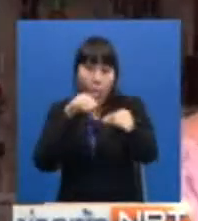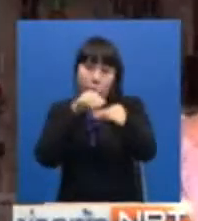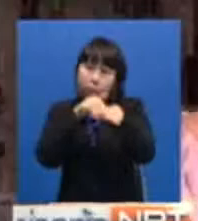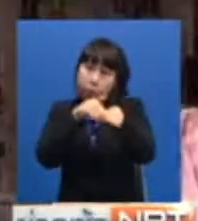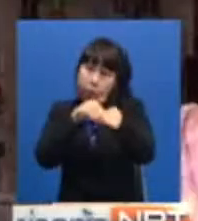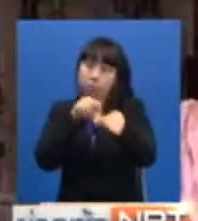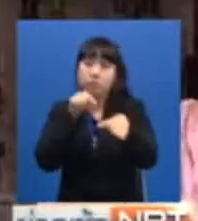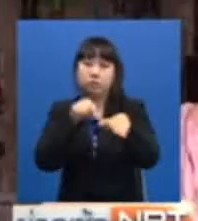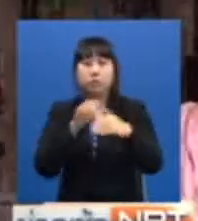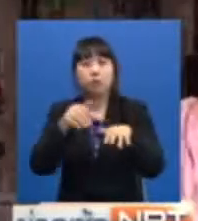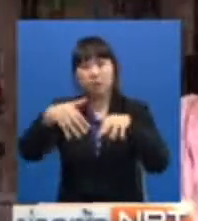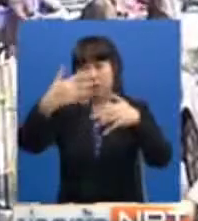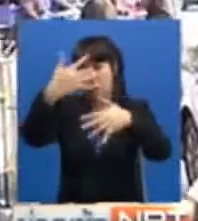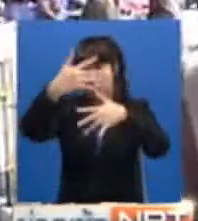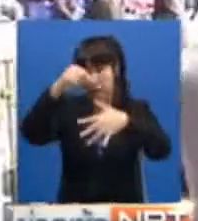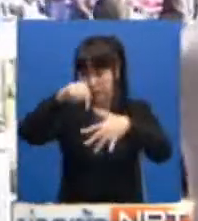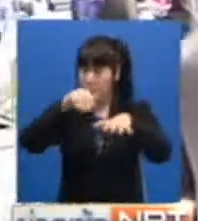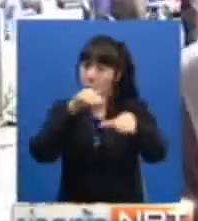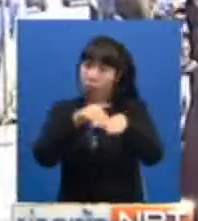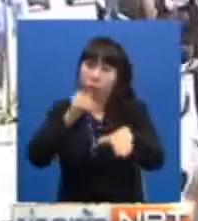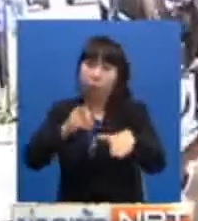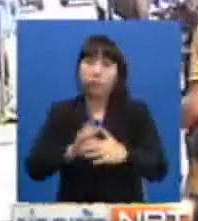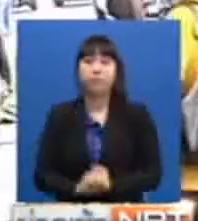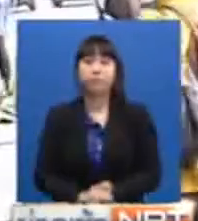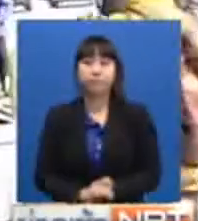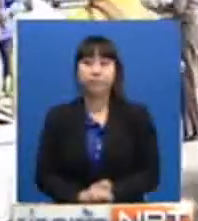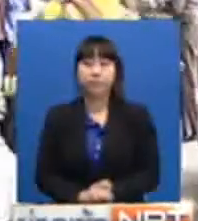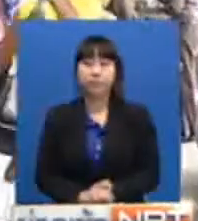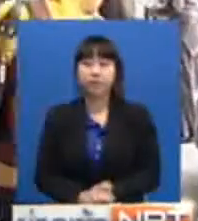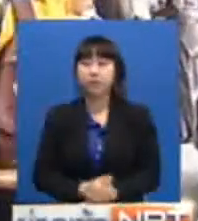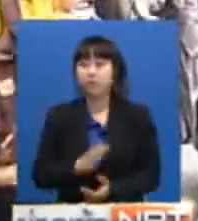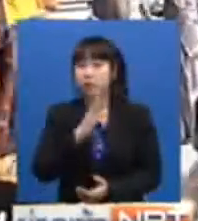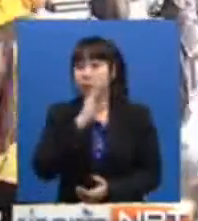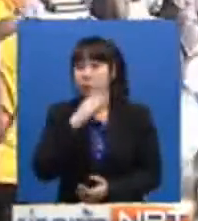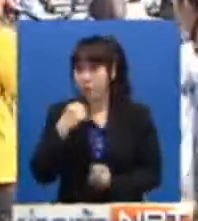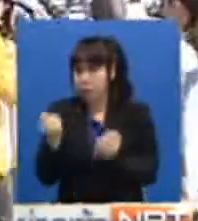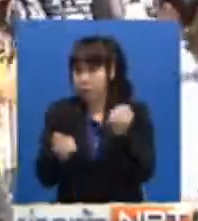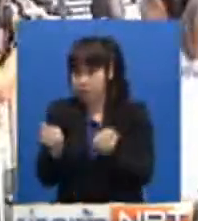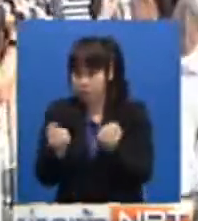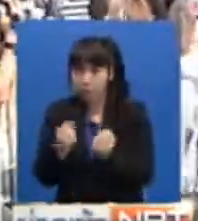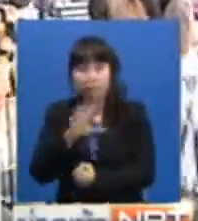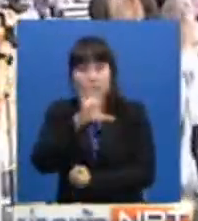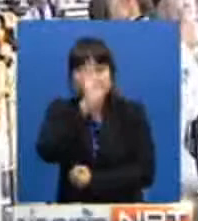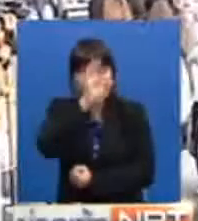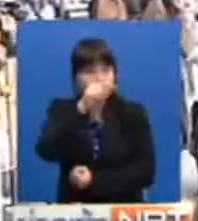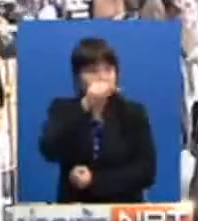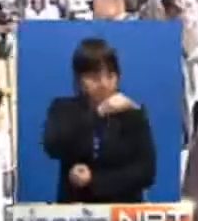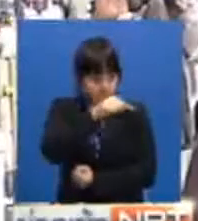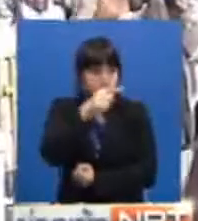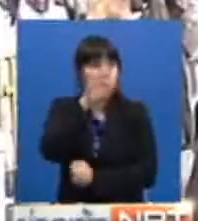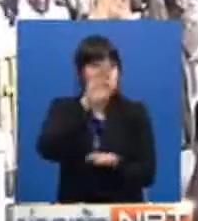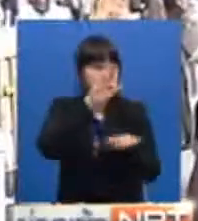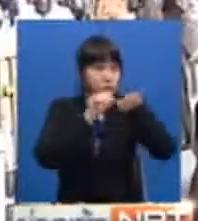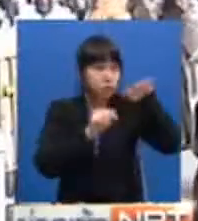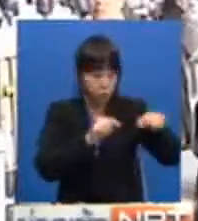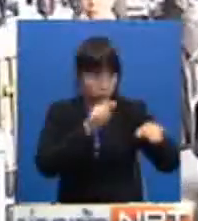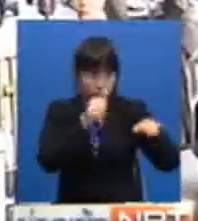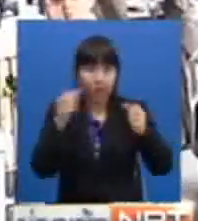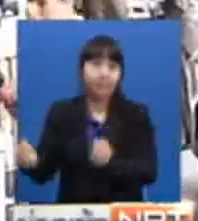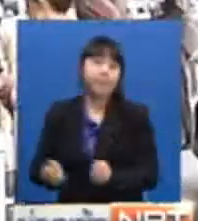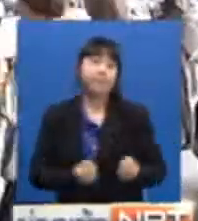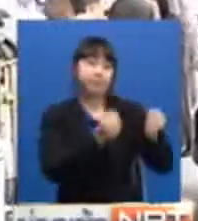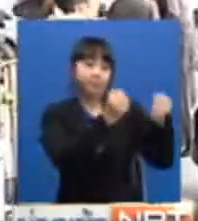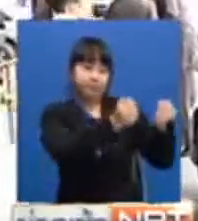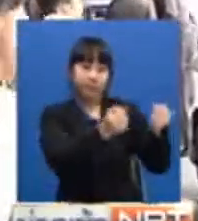รเยาวราชนี่มันติดแล้วอ่ะ ถ้าจะจอดริมฟุตบาทผมจะเลือกตรงที่ให้จอดถ้าเกิดเป็นลายคาดผมจะไม่จ